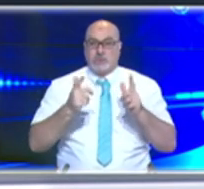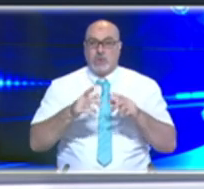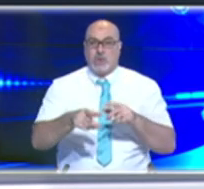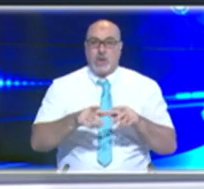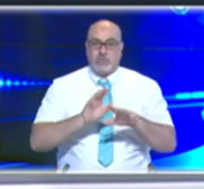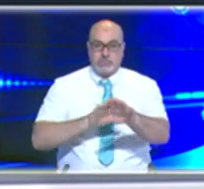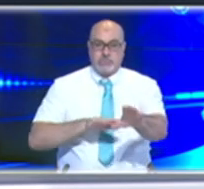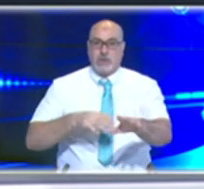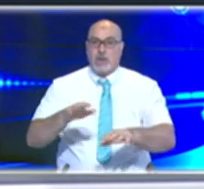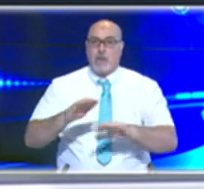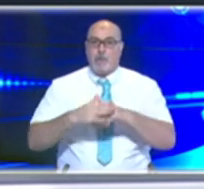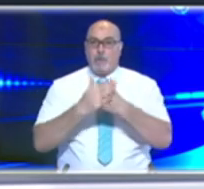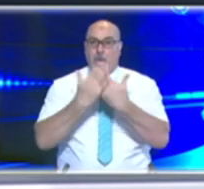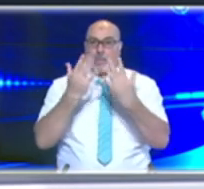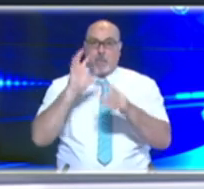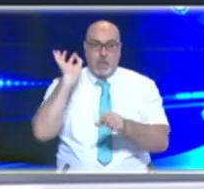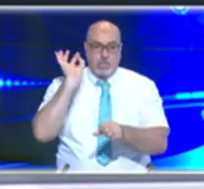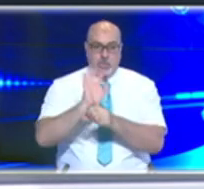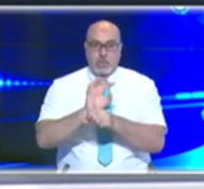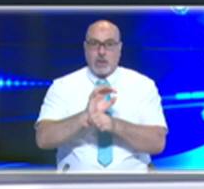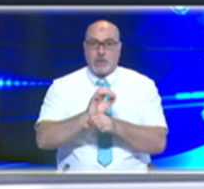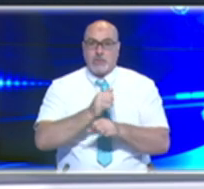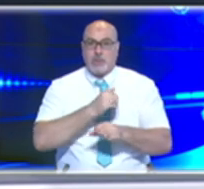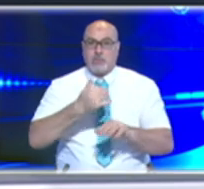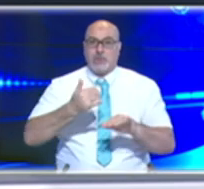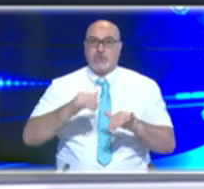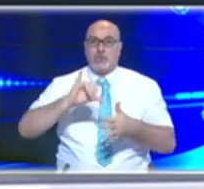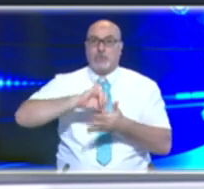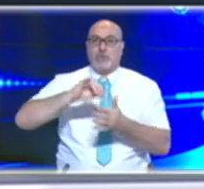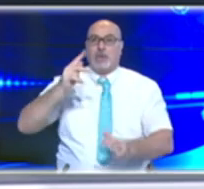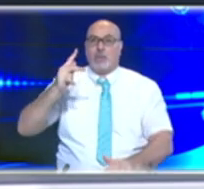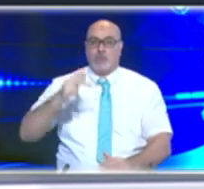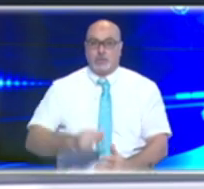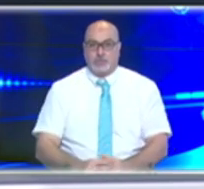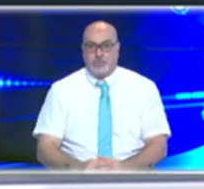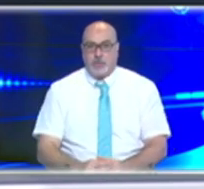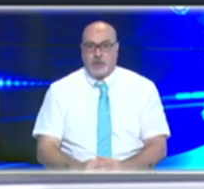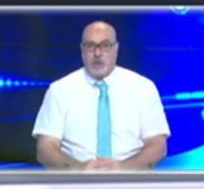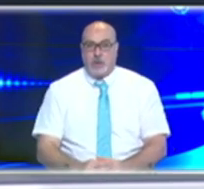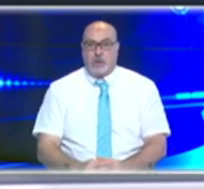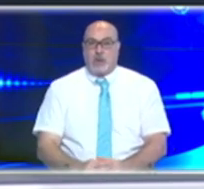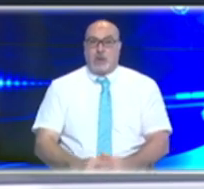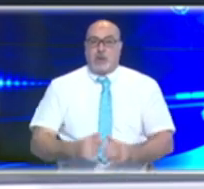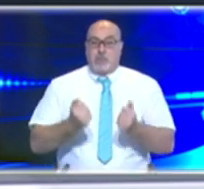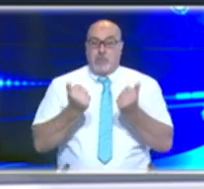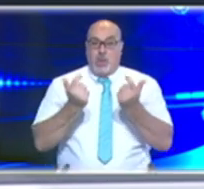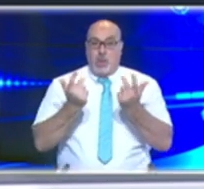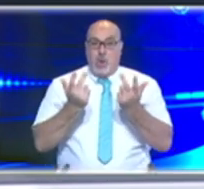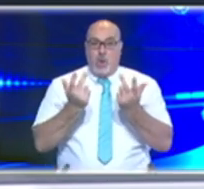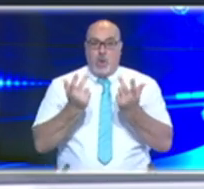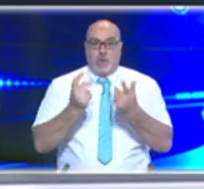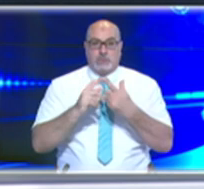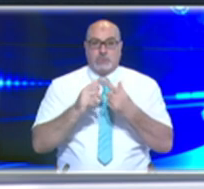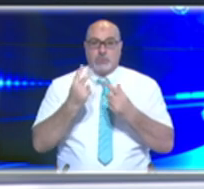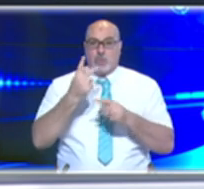الله صالح هذا الصباح إلى هجوم مسلح وسط العاصمة كابول، مما خلف مصرع شخصين على الأقل